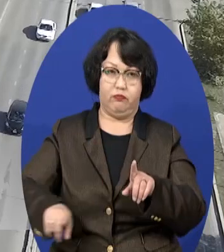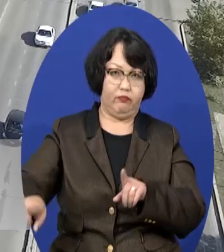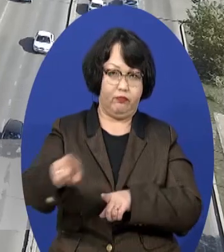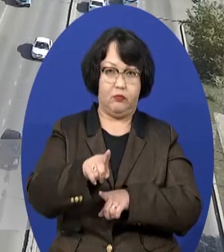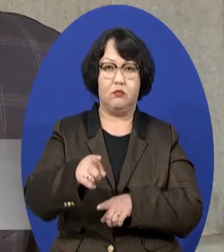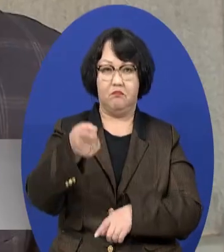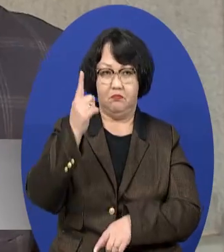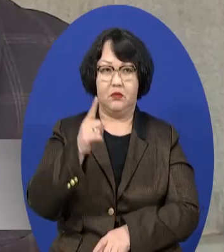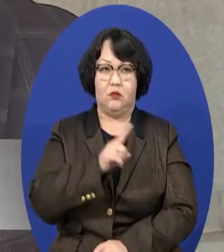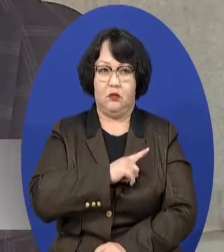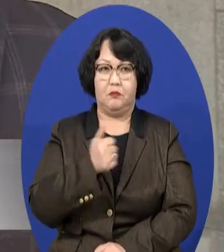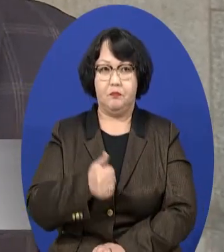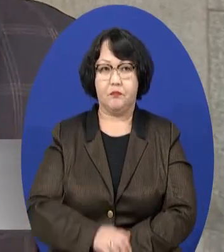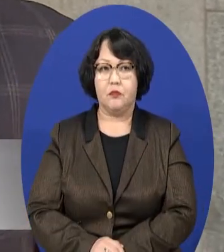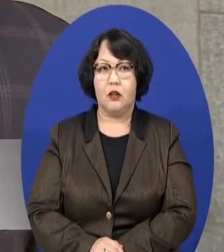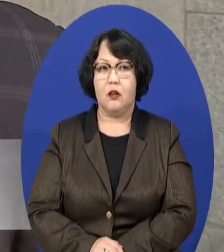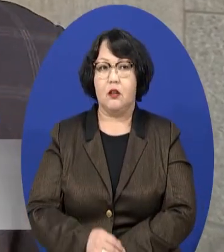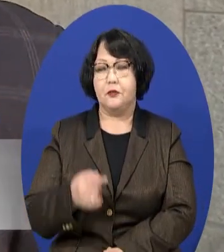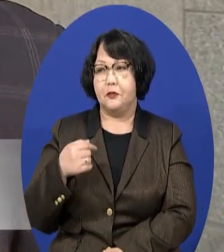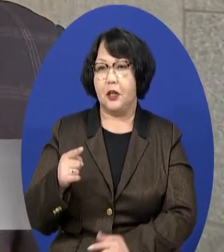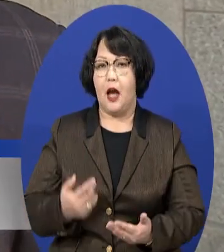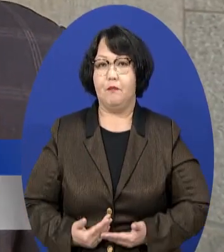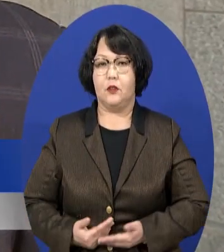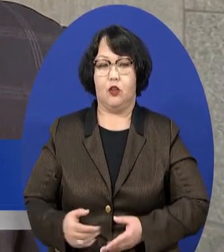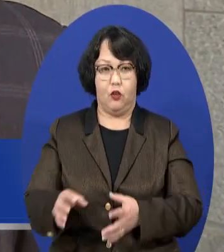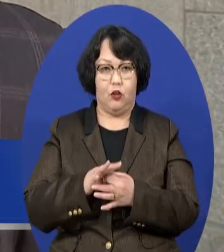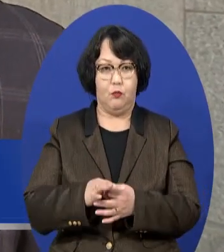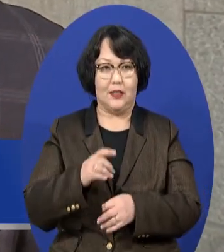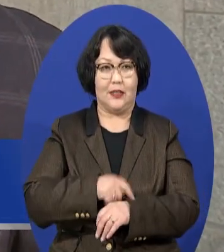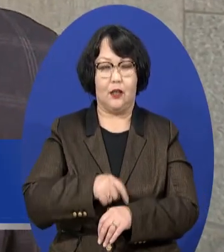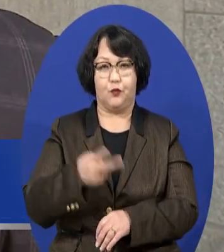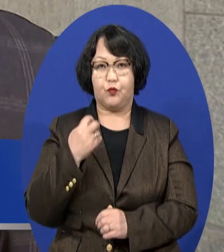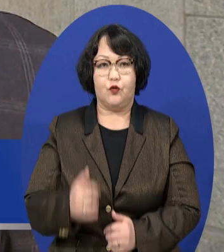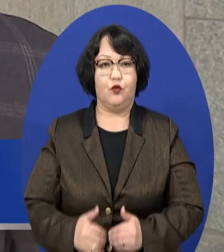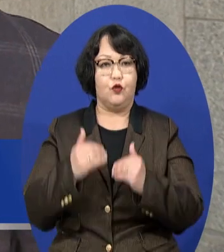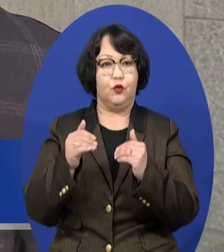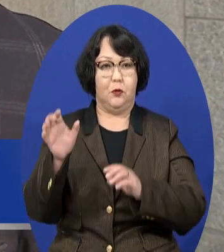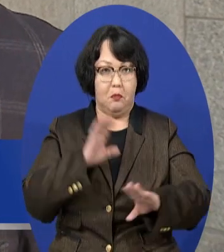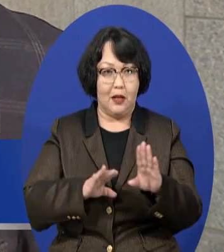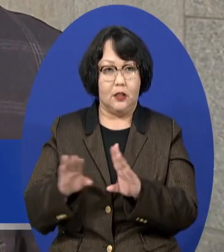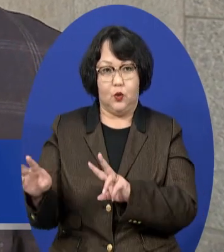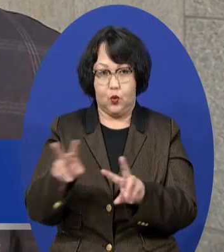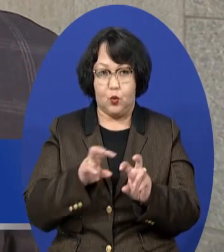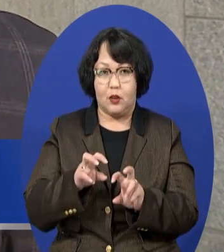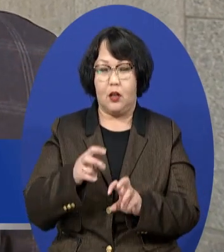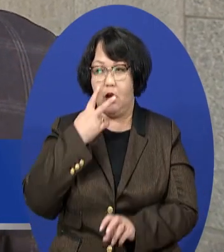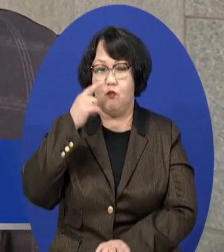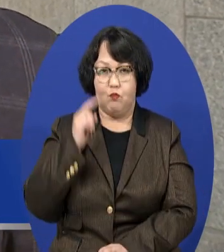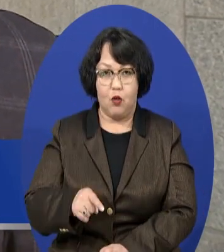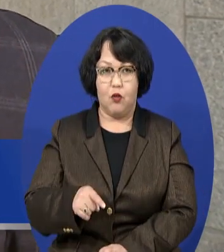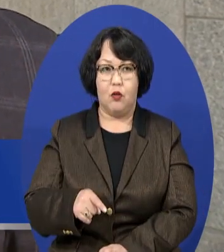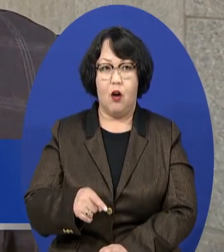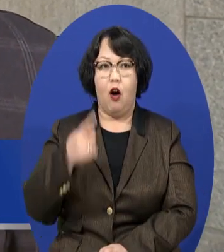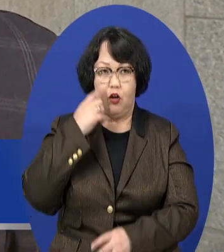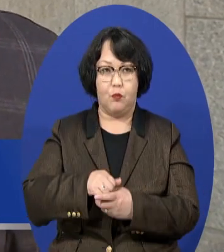болжээ. Тухайн нөхцөл байдал болон одоо тухайн цаг үеийн хөгжлийн төвшинг судалж байна гэж ойлгох болохоос биш, энэ бол уралдаан биш,